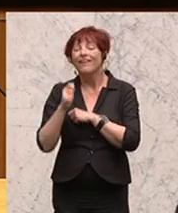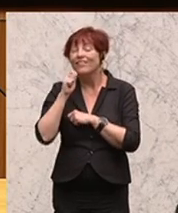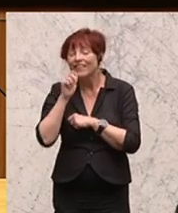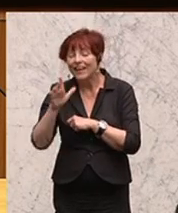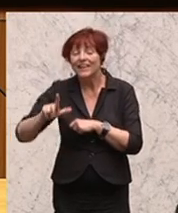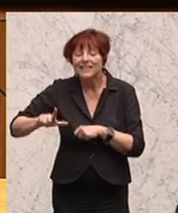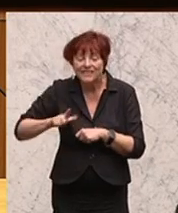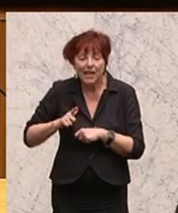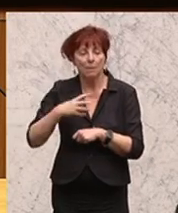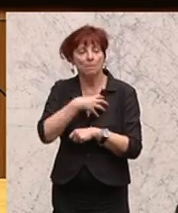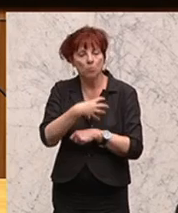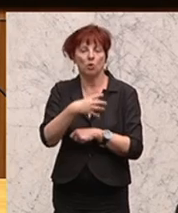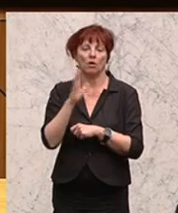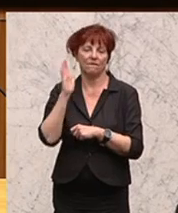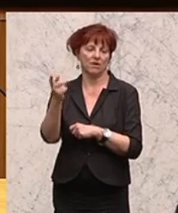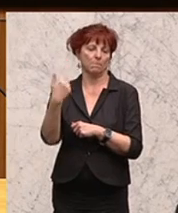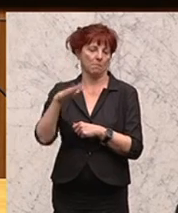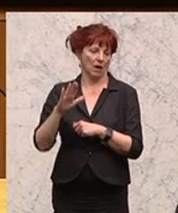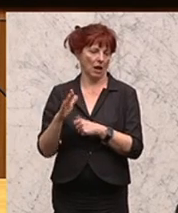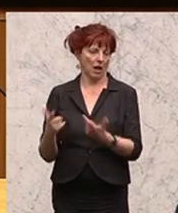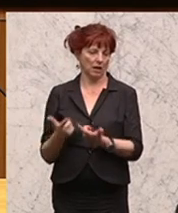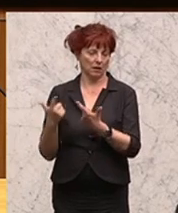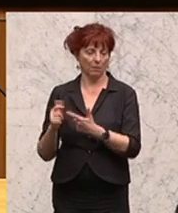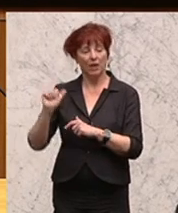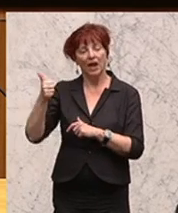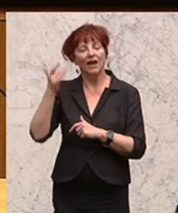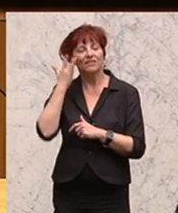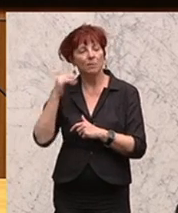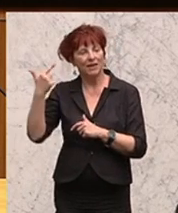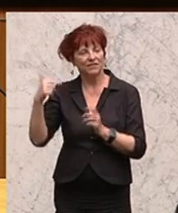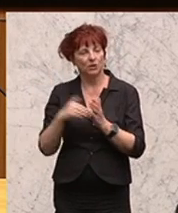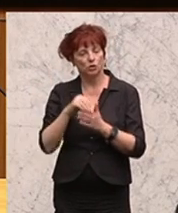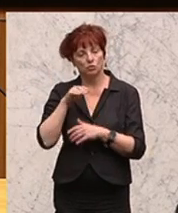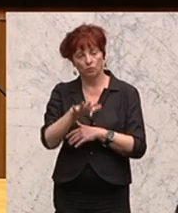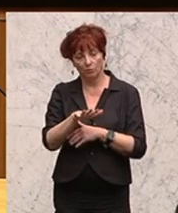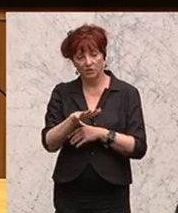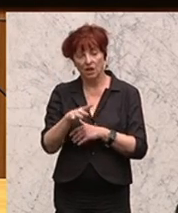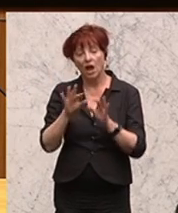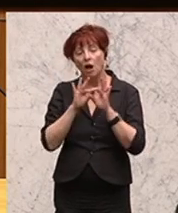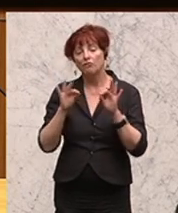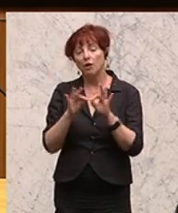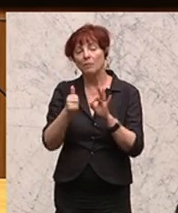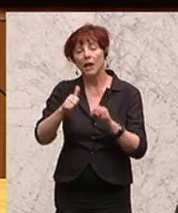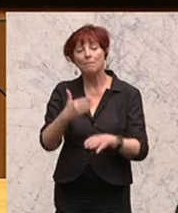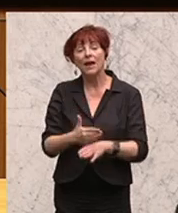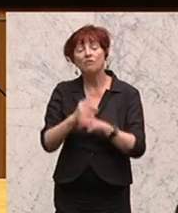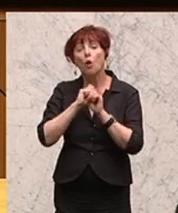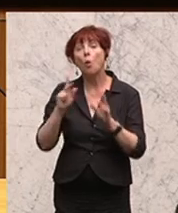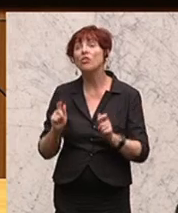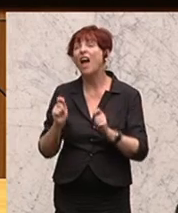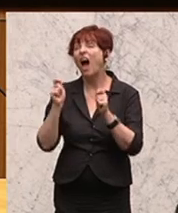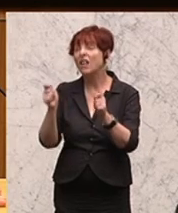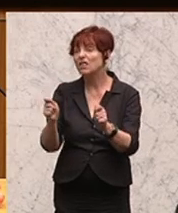unserer Bürger erleichtern werden. Bereits seit 1. Mai 2015 wird die Familienbeihilfe antragslos und rasch